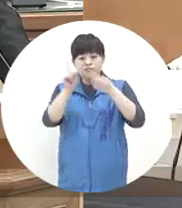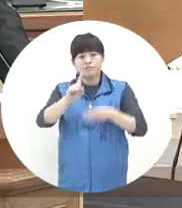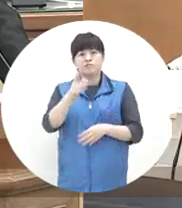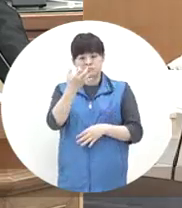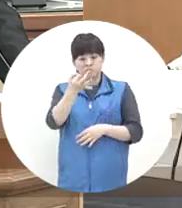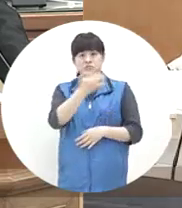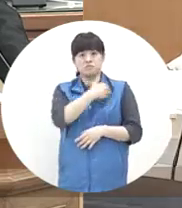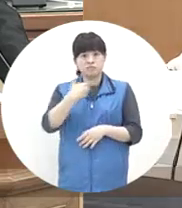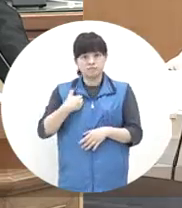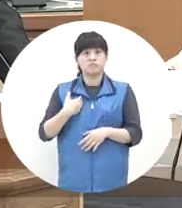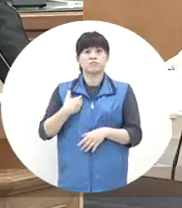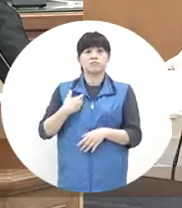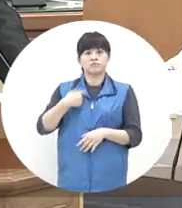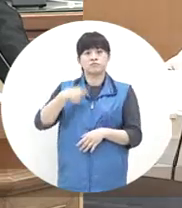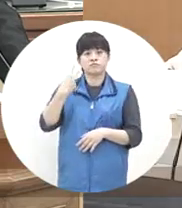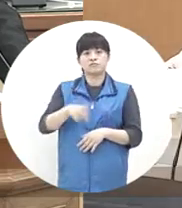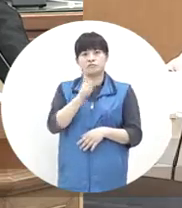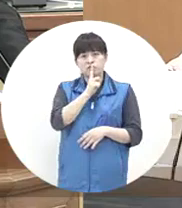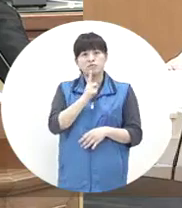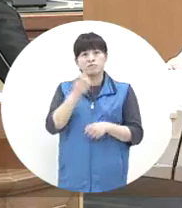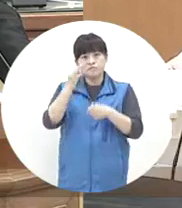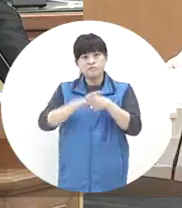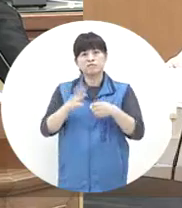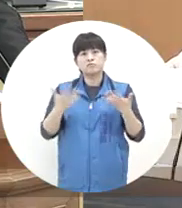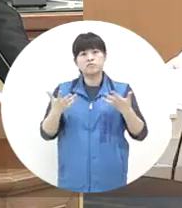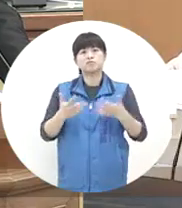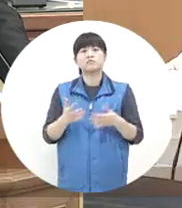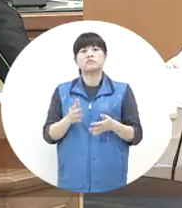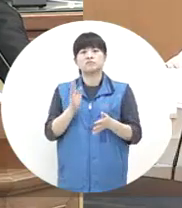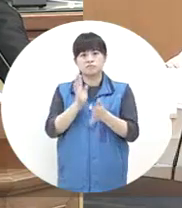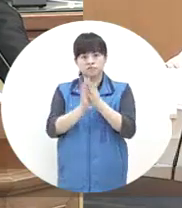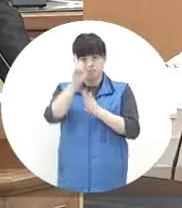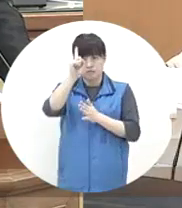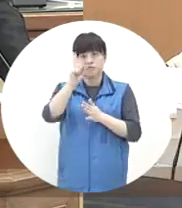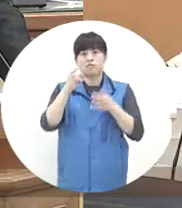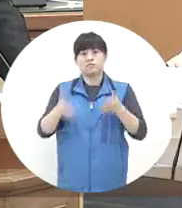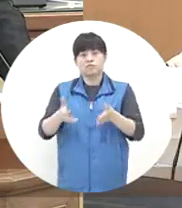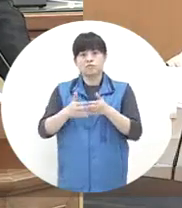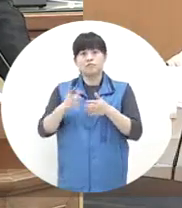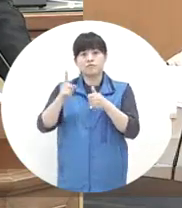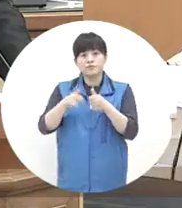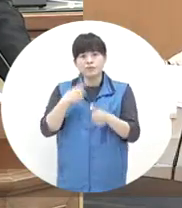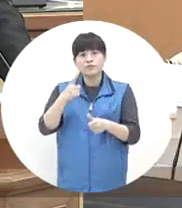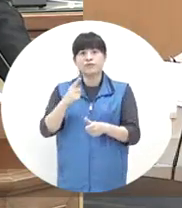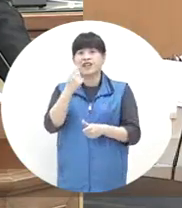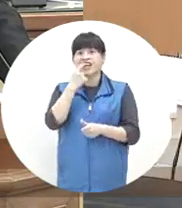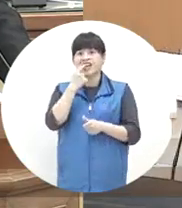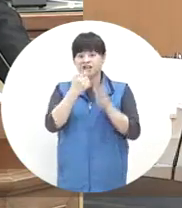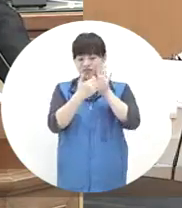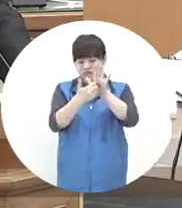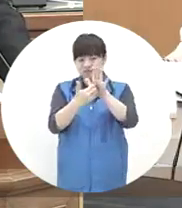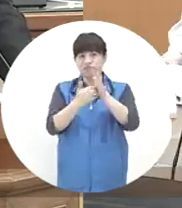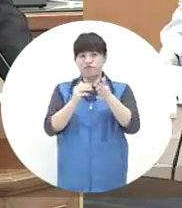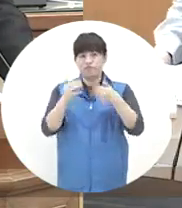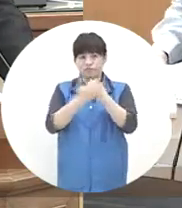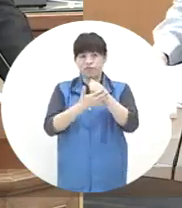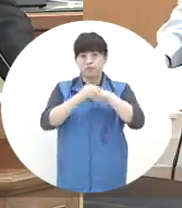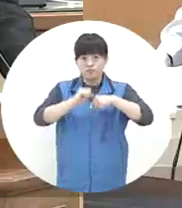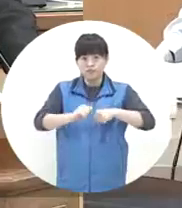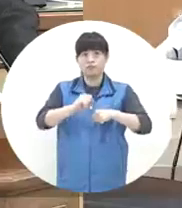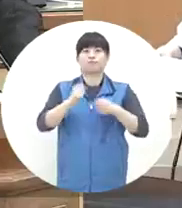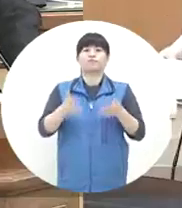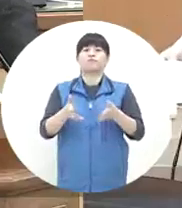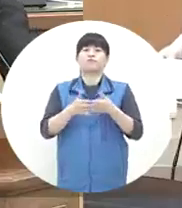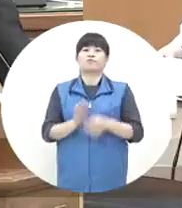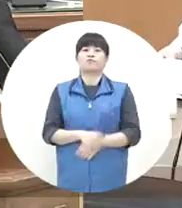可，我们再来做这些考量。 好，回去 当然还有一个很重要，先把 鸭子一碗好比较重要了。 是啊，好好，